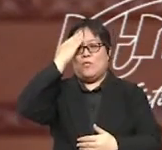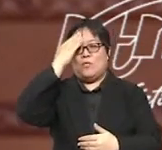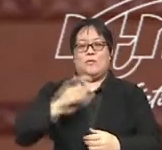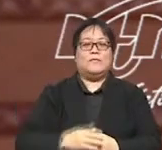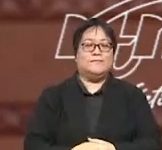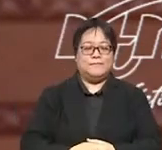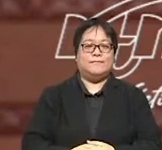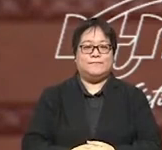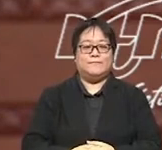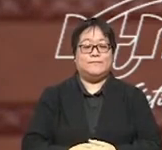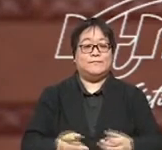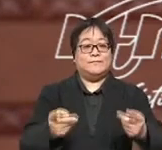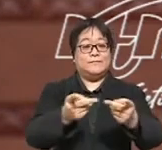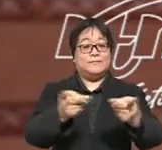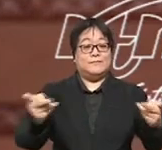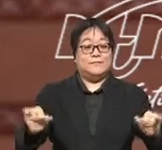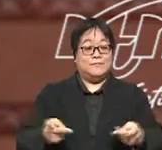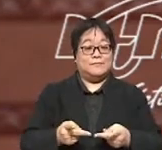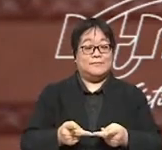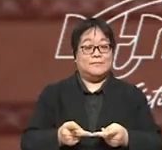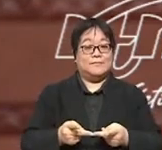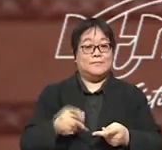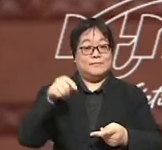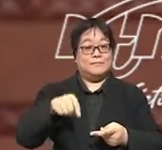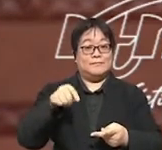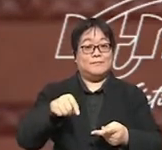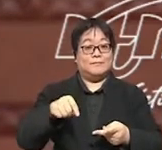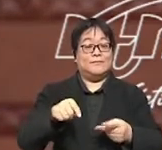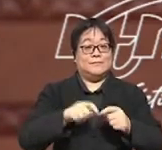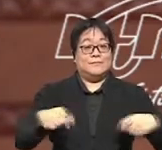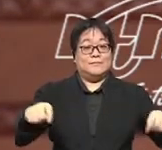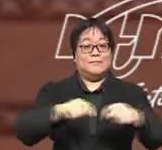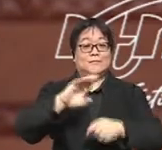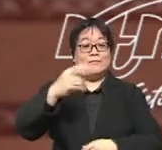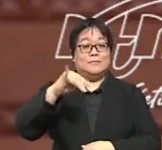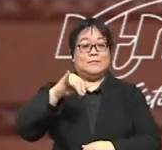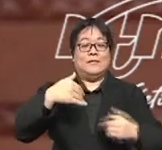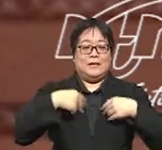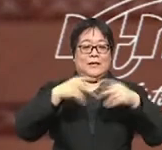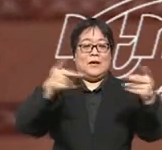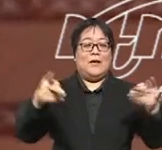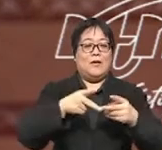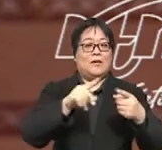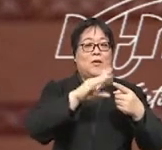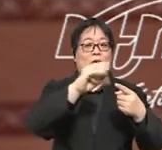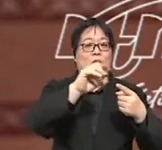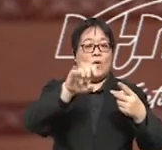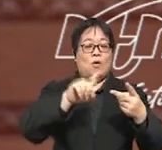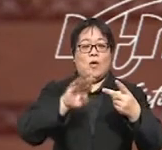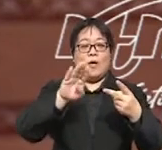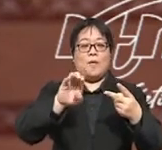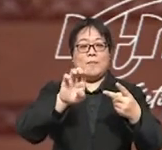didalam kawasan aakh Vera ini ada choiril ada buzon dan ada